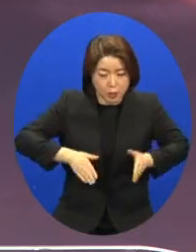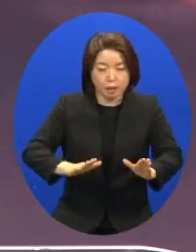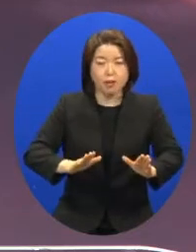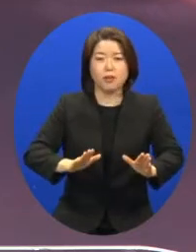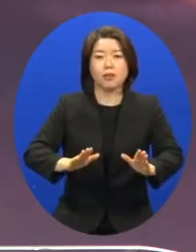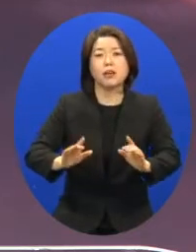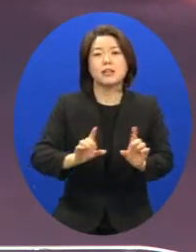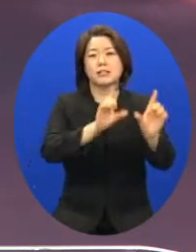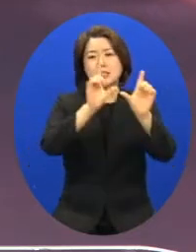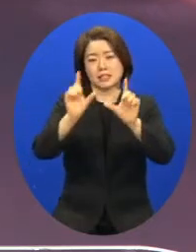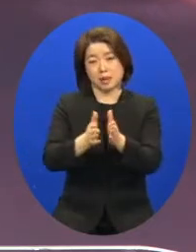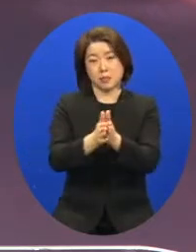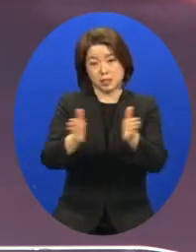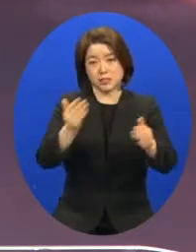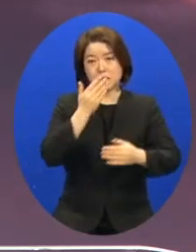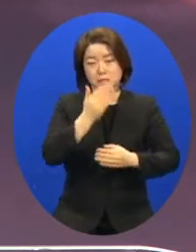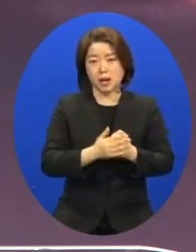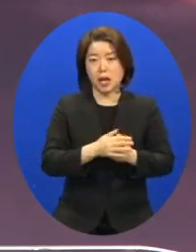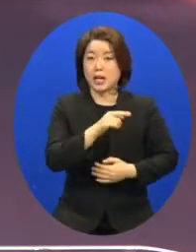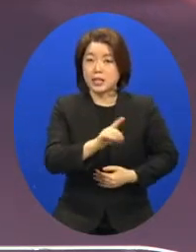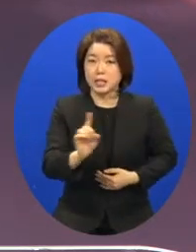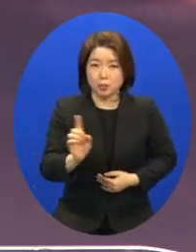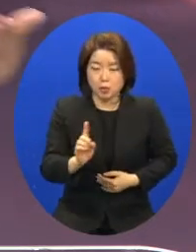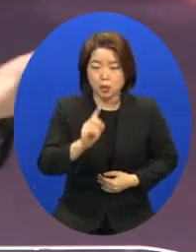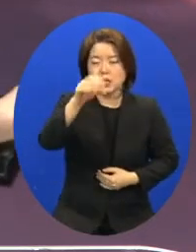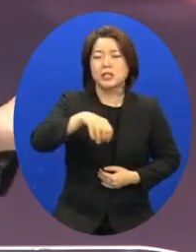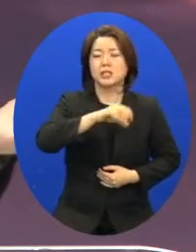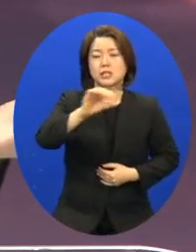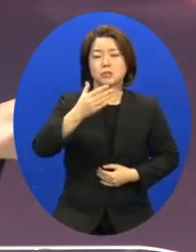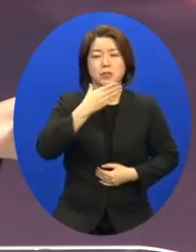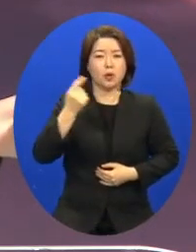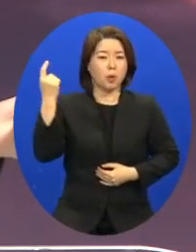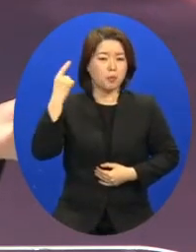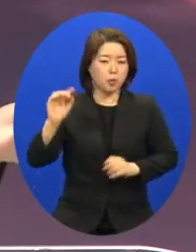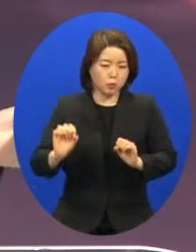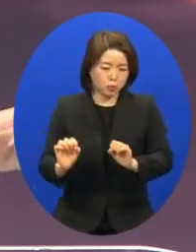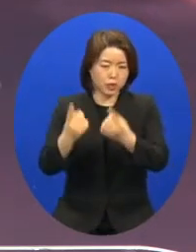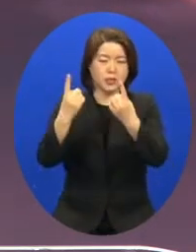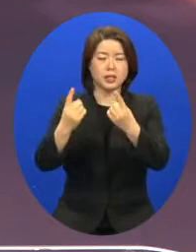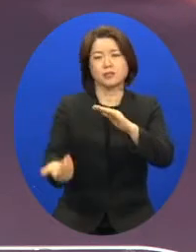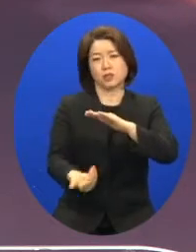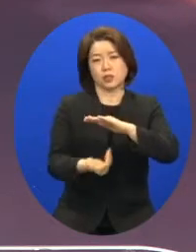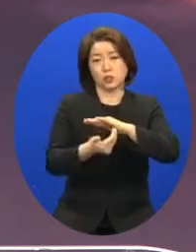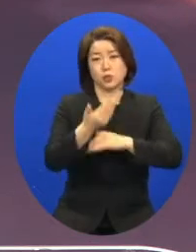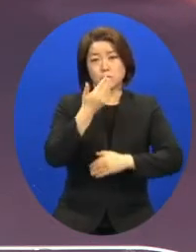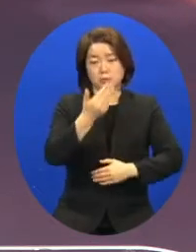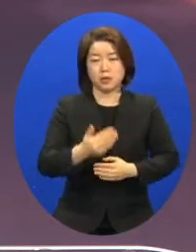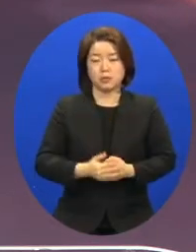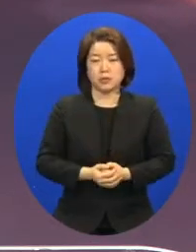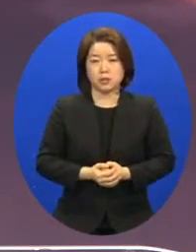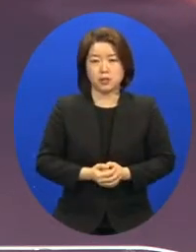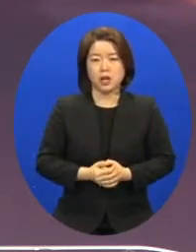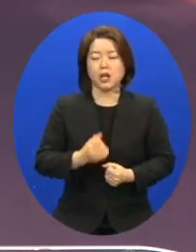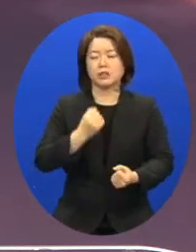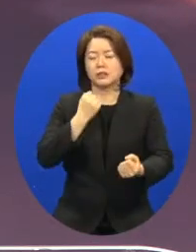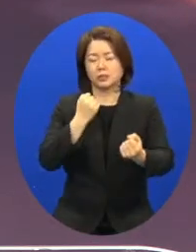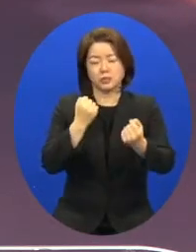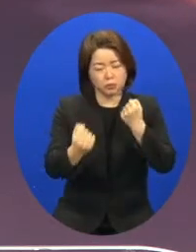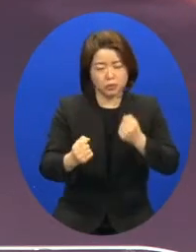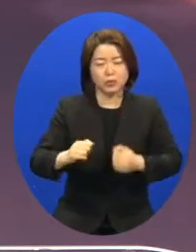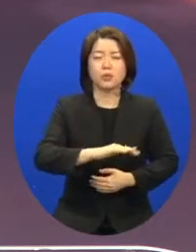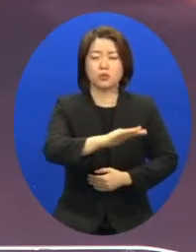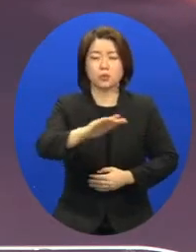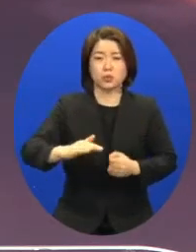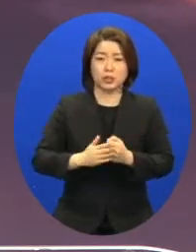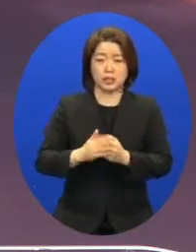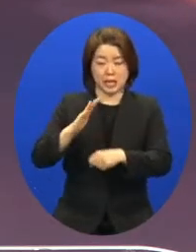겁니다. 그게 십자가의 복음으로 이루어진 일입니다. 그런 우리인데도 불구하고